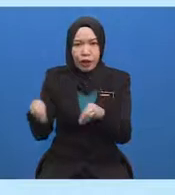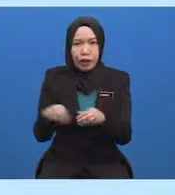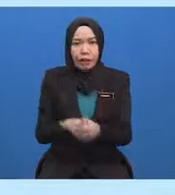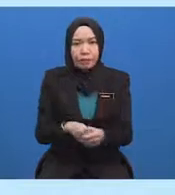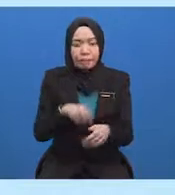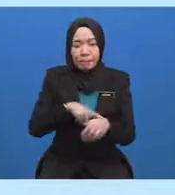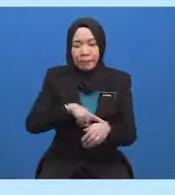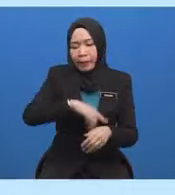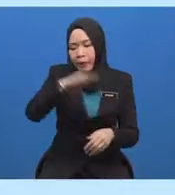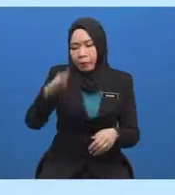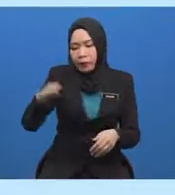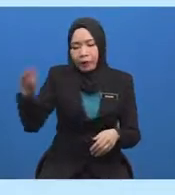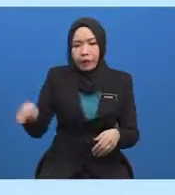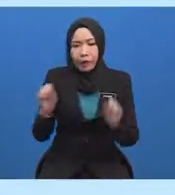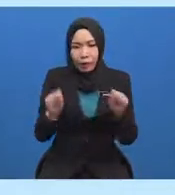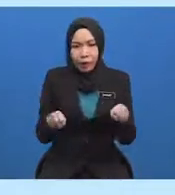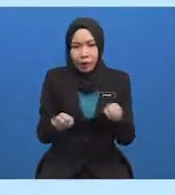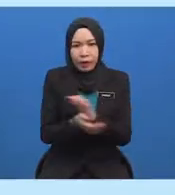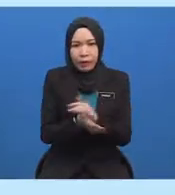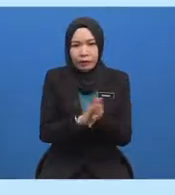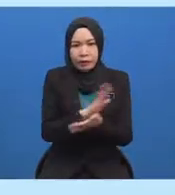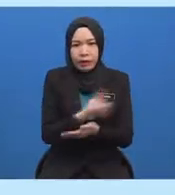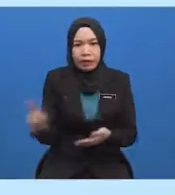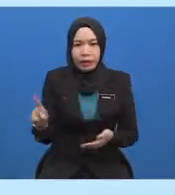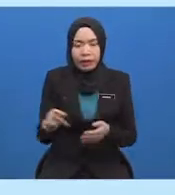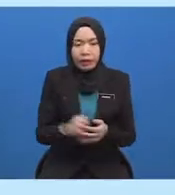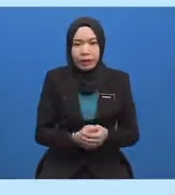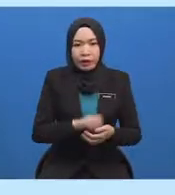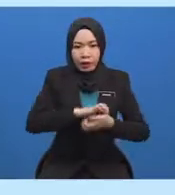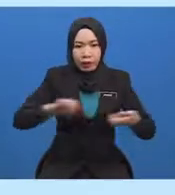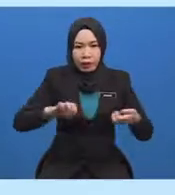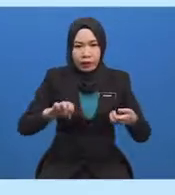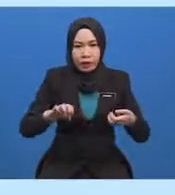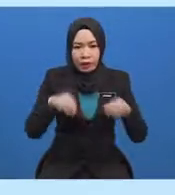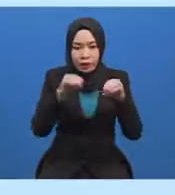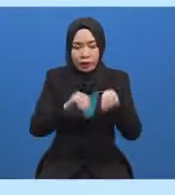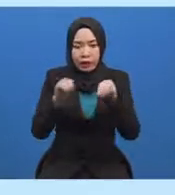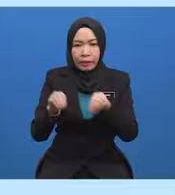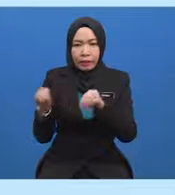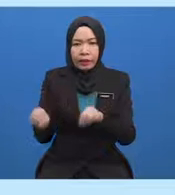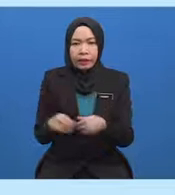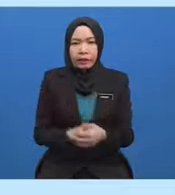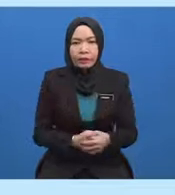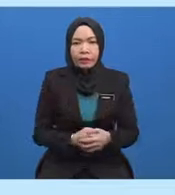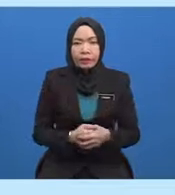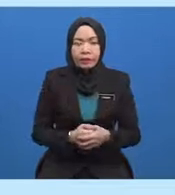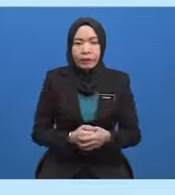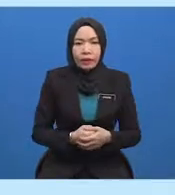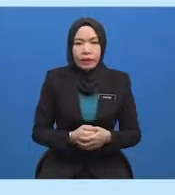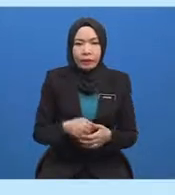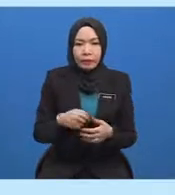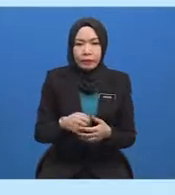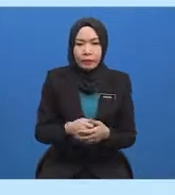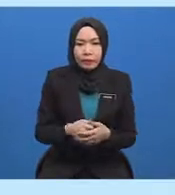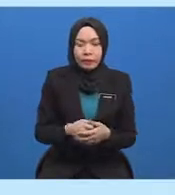ceruk turun Bukit boleh menyebabkan kemusnahan tanaman haul sederhana akibat